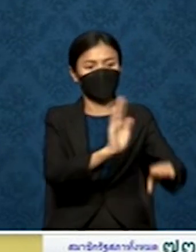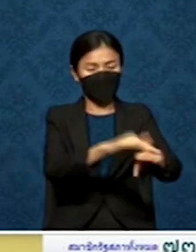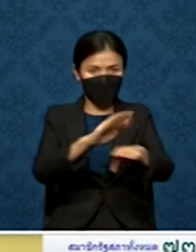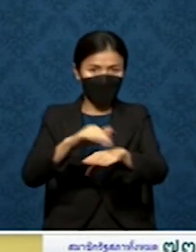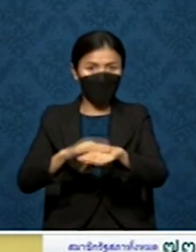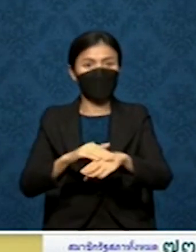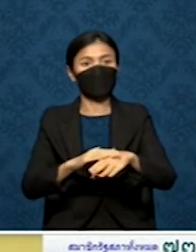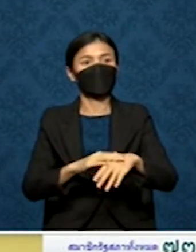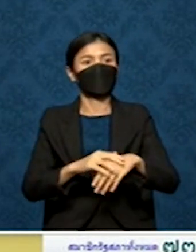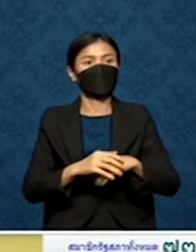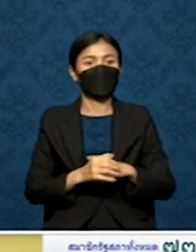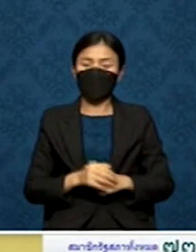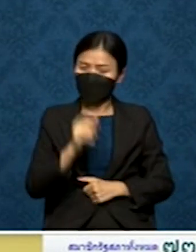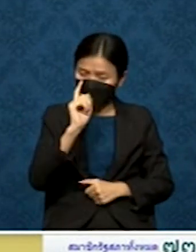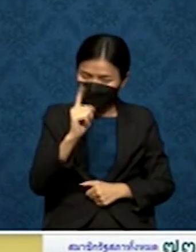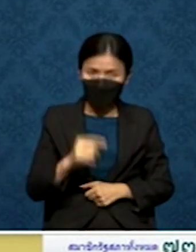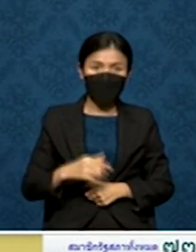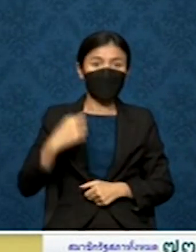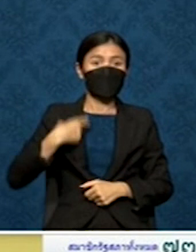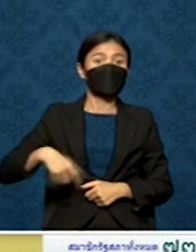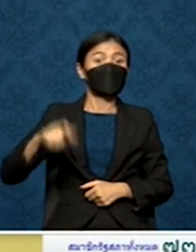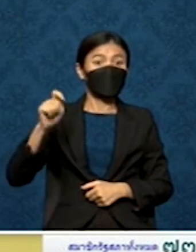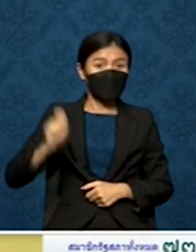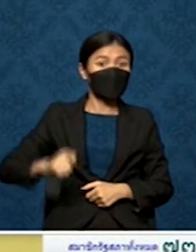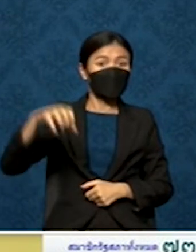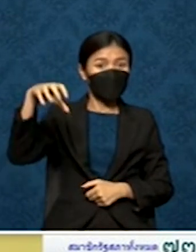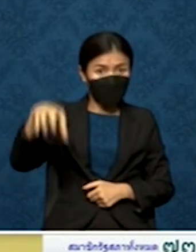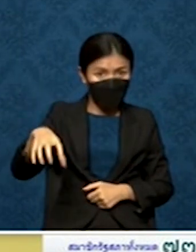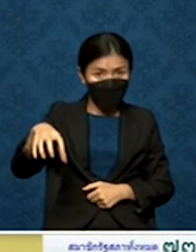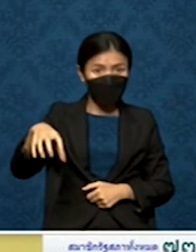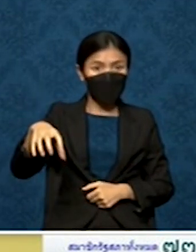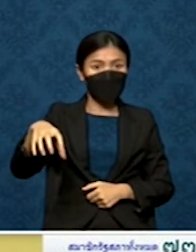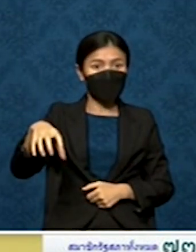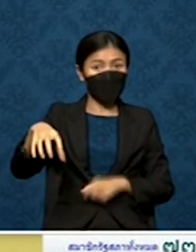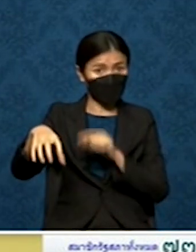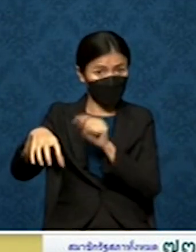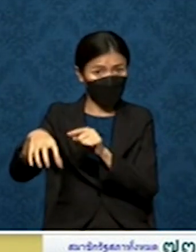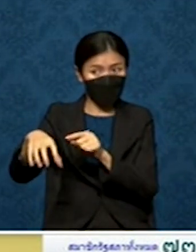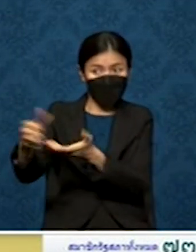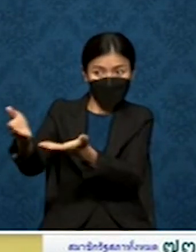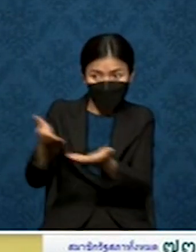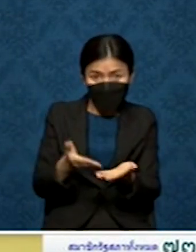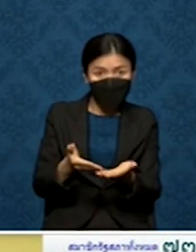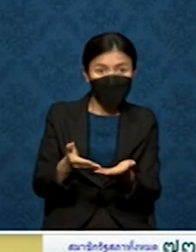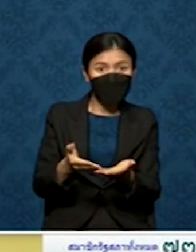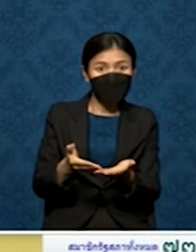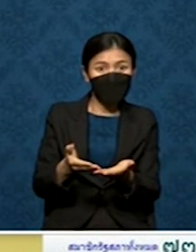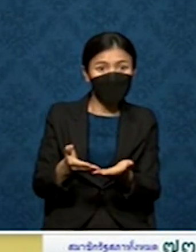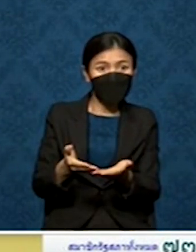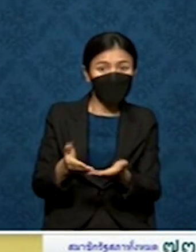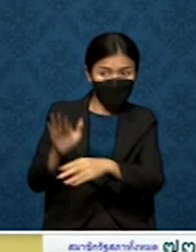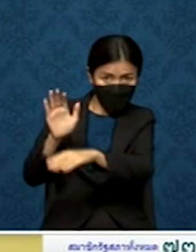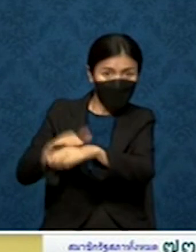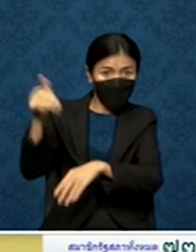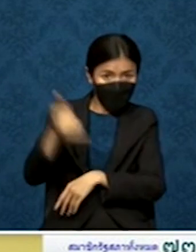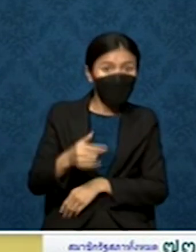เดิมทีเขายกเว้นศาลนะฮะองค์กรอิสระท่านอยากจะเอาศาลมาไต่สวนในส่วนของท่านหรือเปล่าผมไม่แ